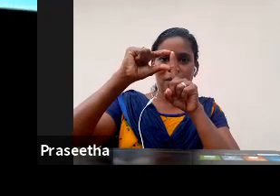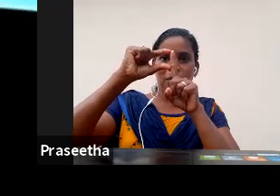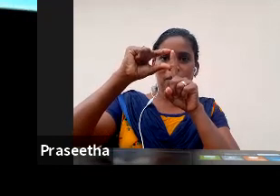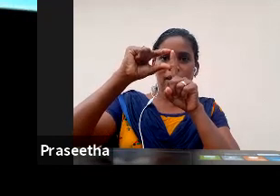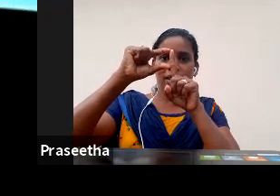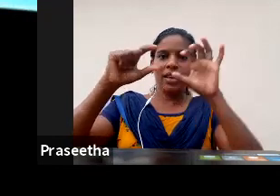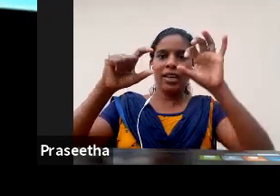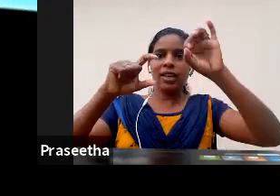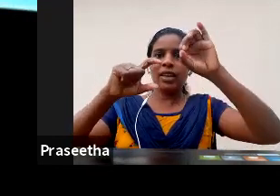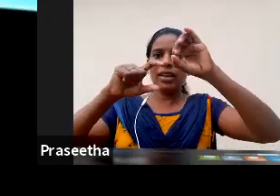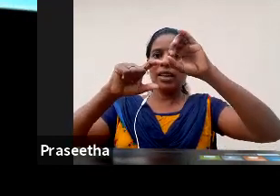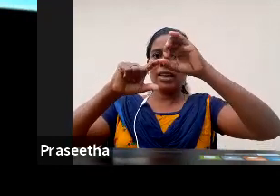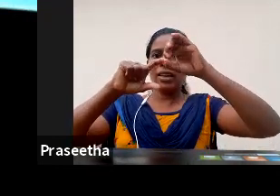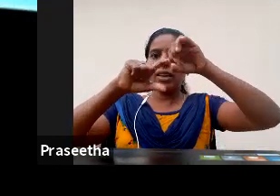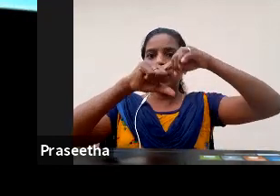പി,